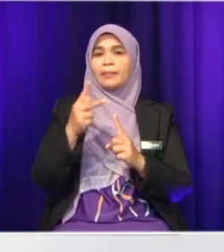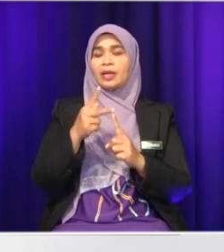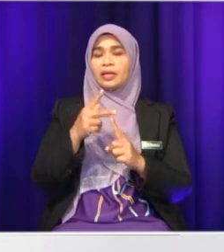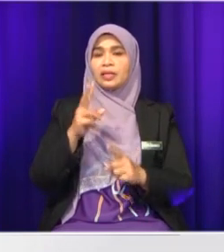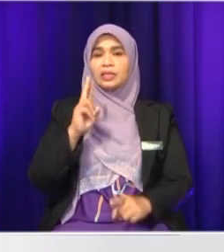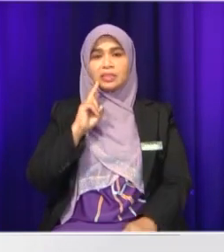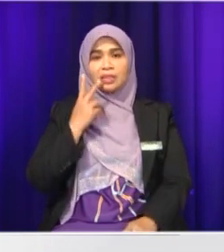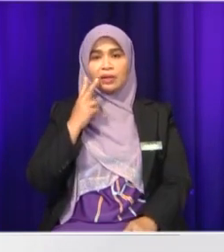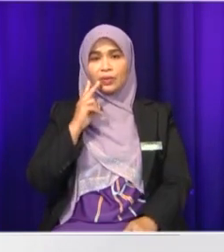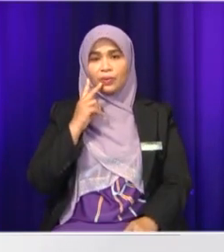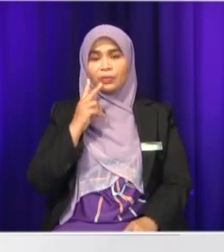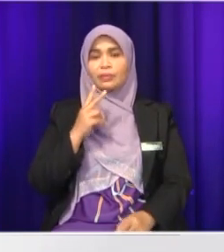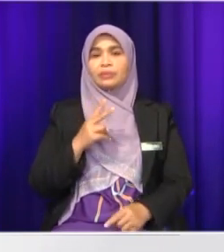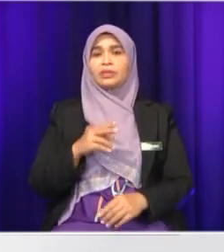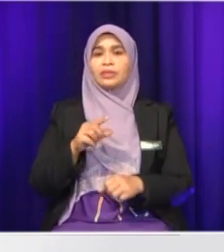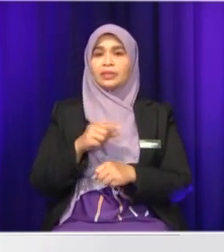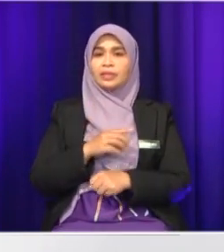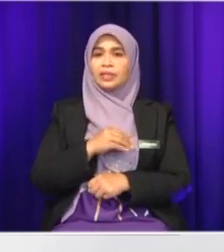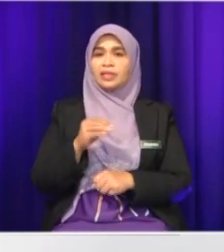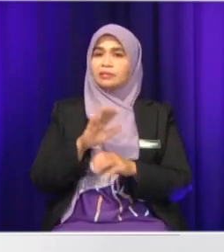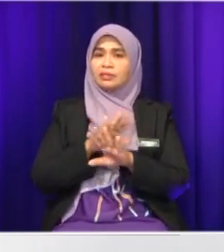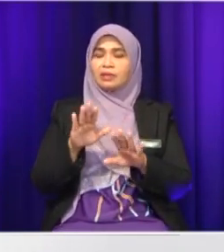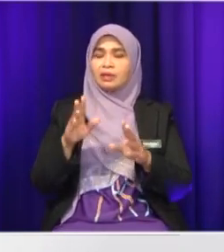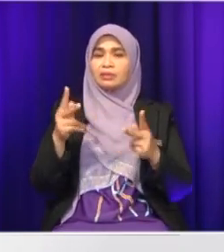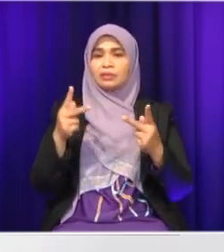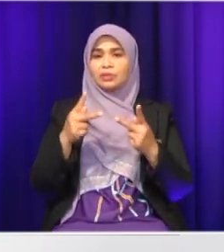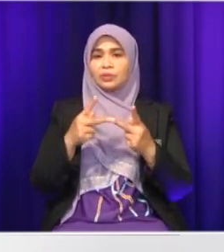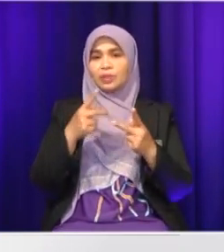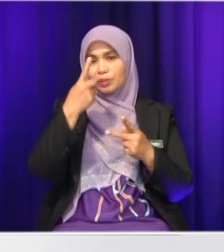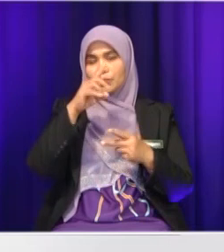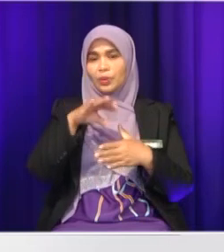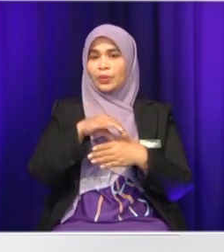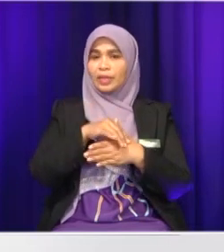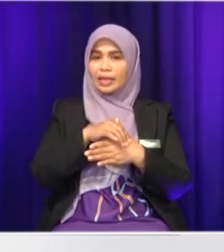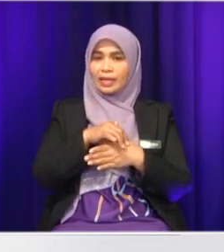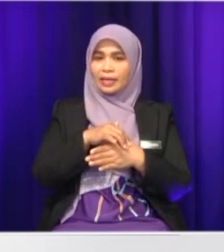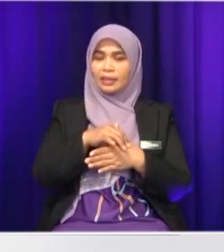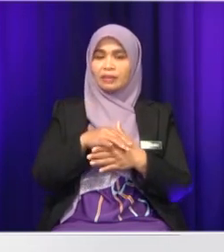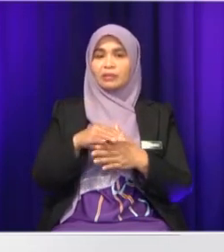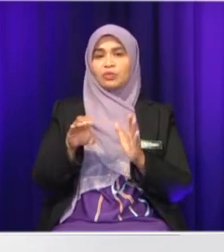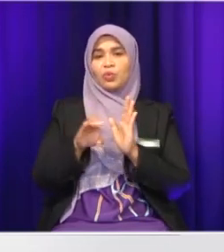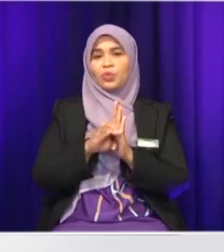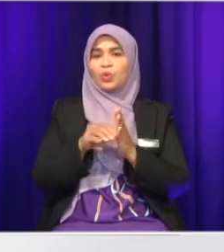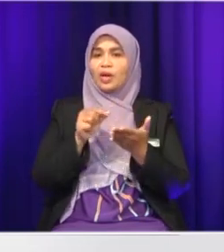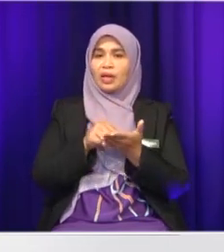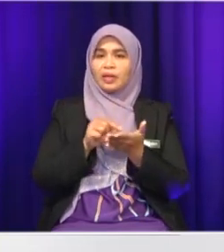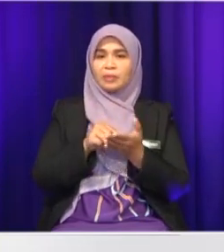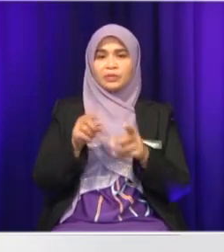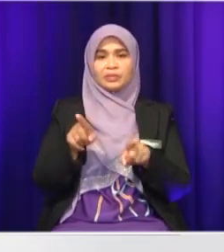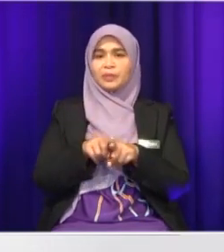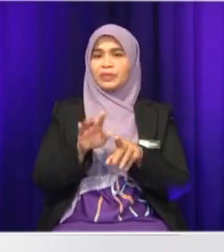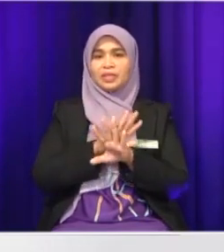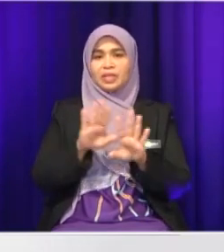kita akan gunakan pada saya isyarat tidak sesuai untuk daging apa pedaging lah ayam daging kambing